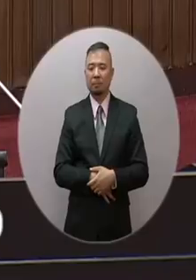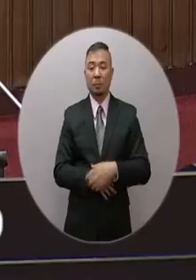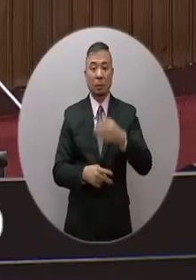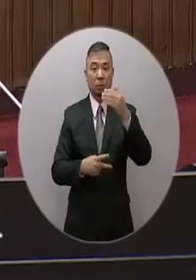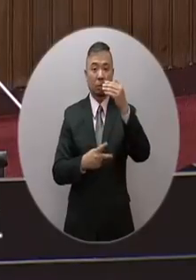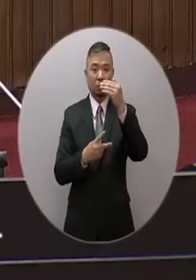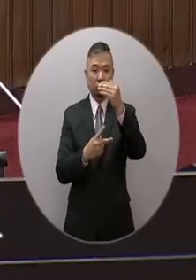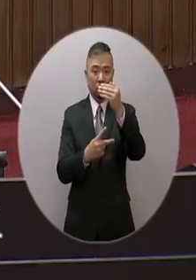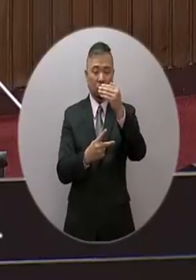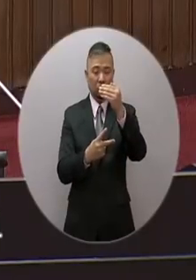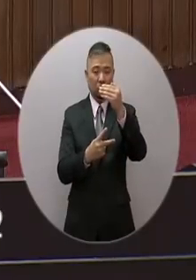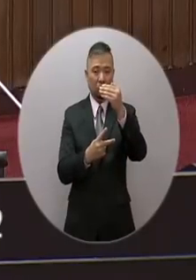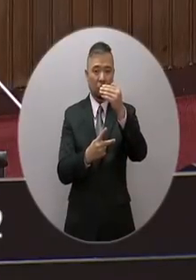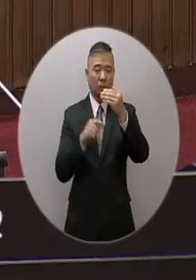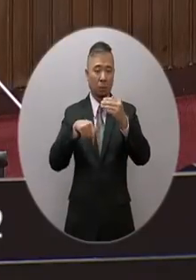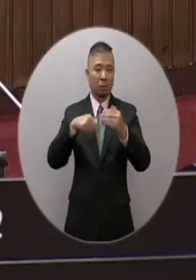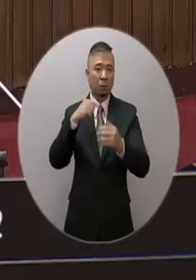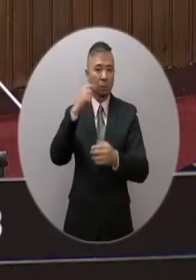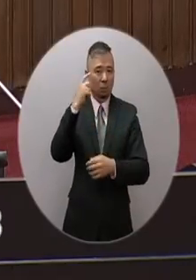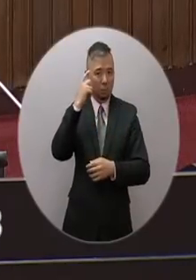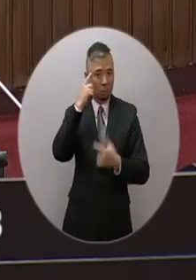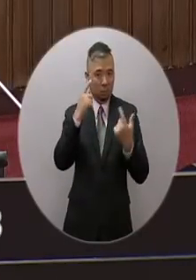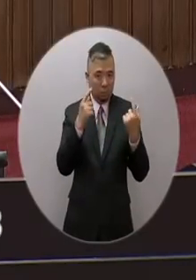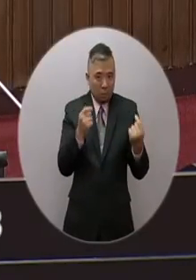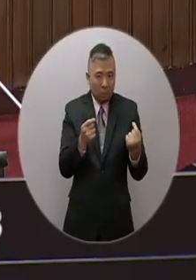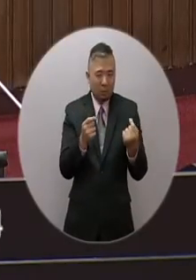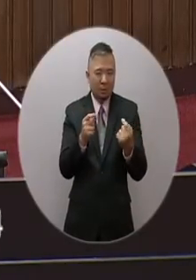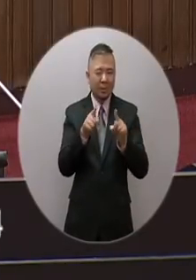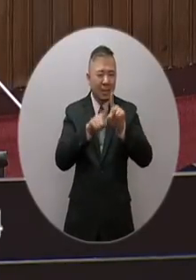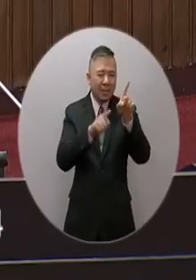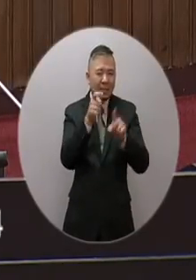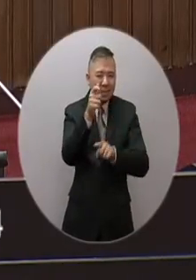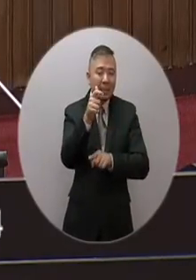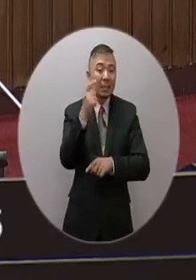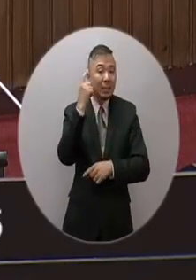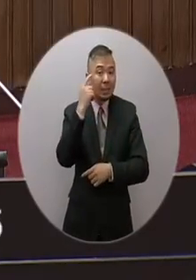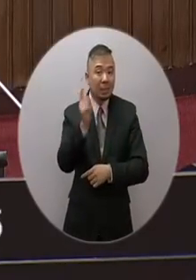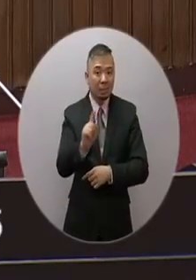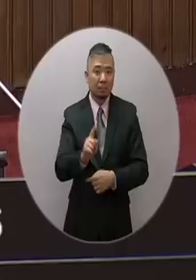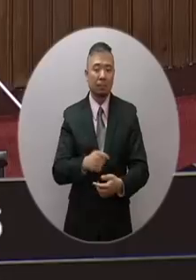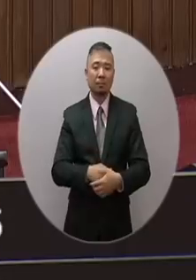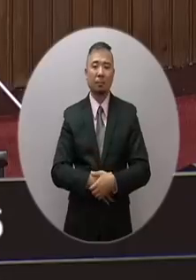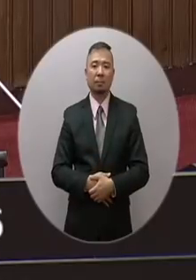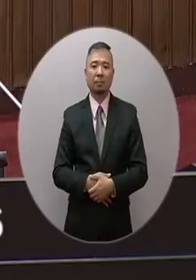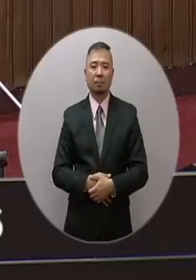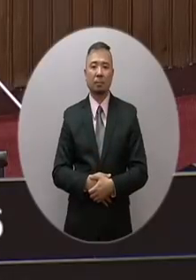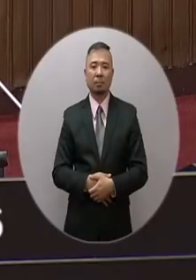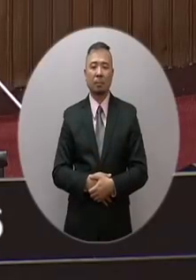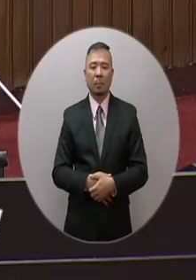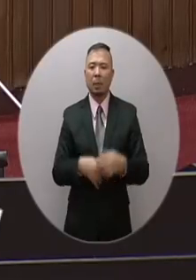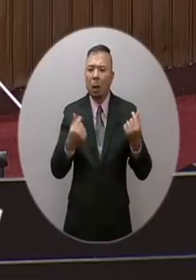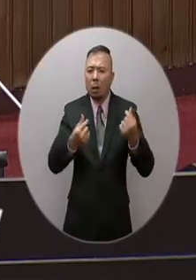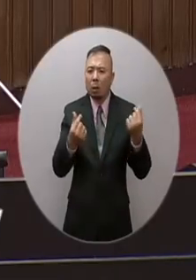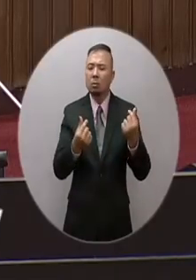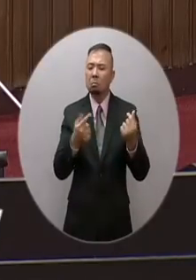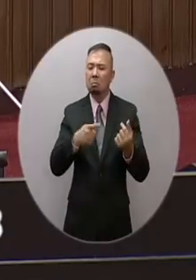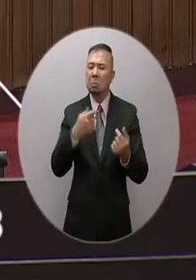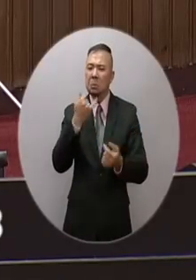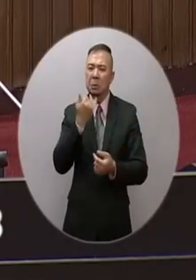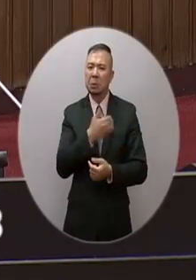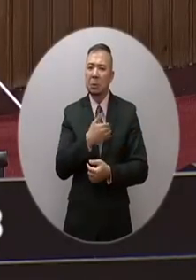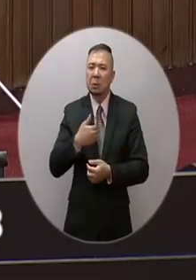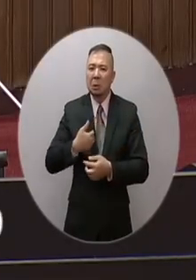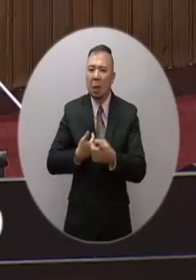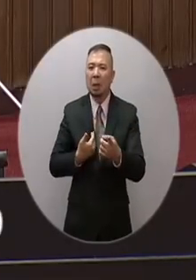一步之遥，言下之意是遵义隐含其间，呼之欲出。与